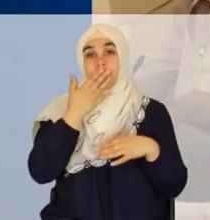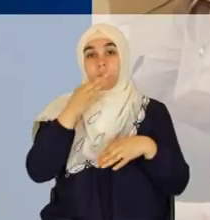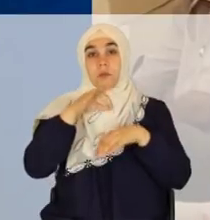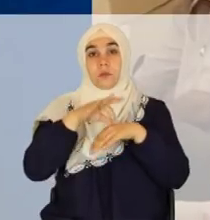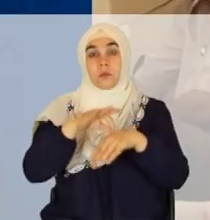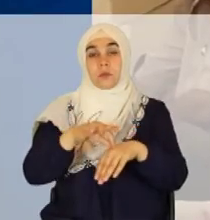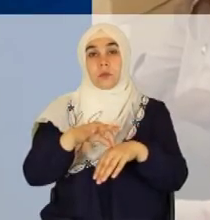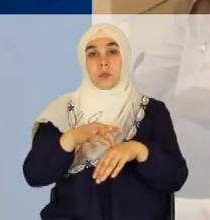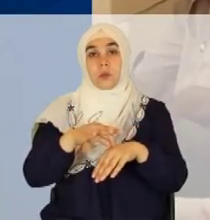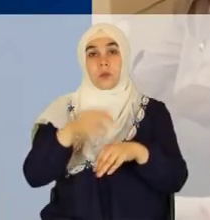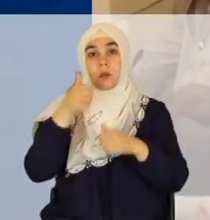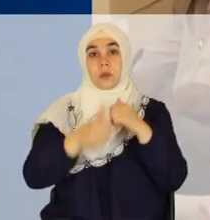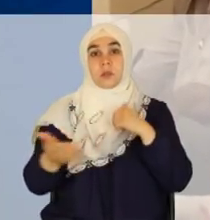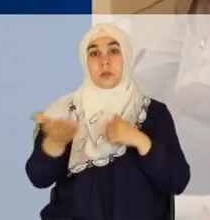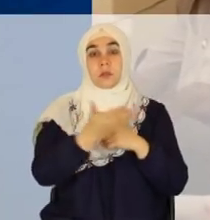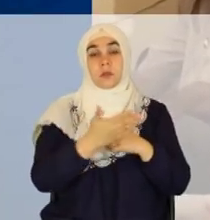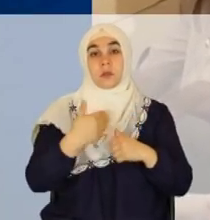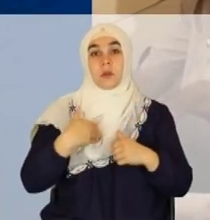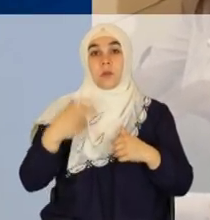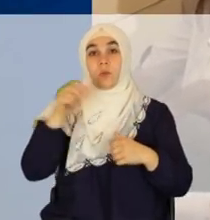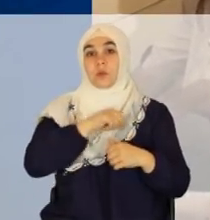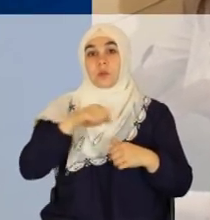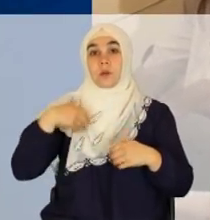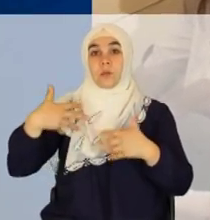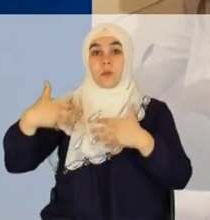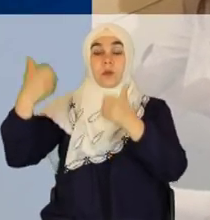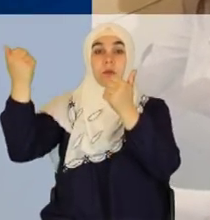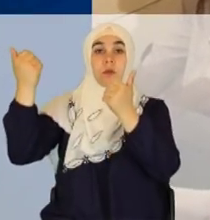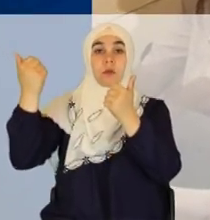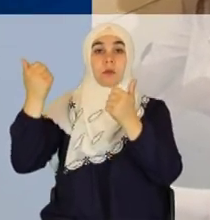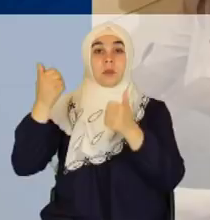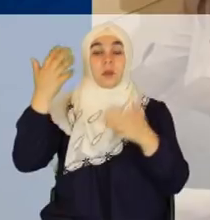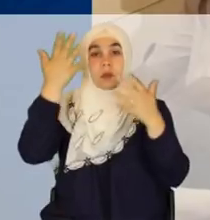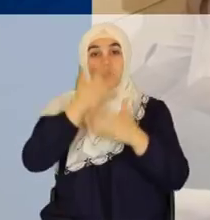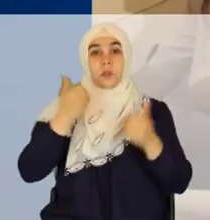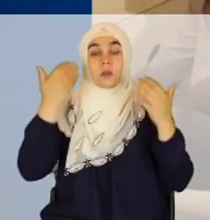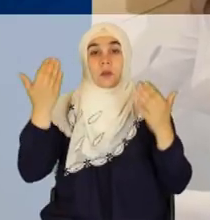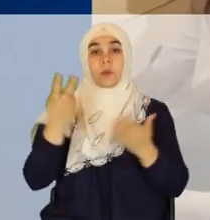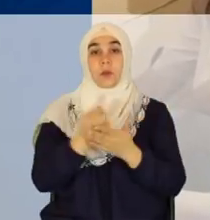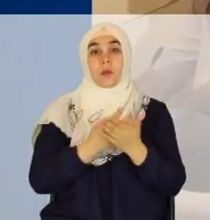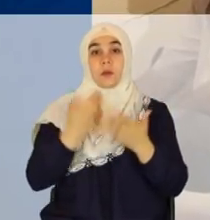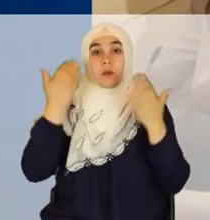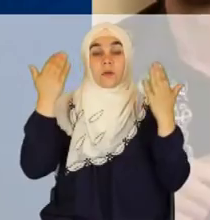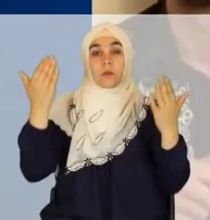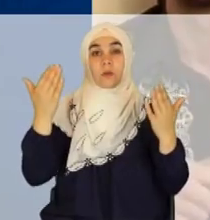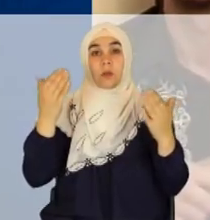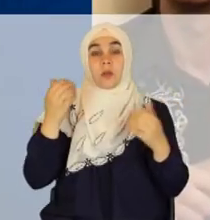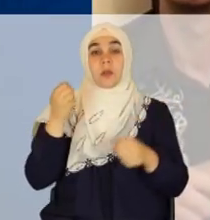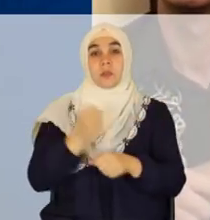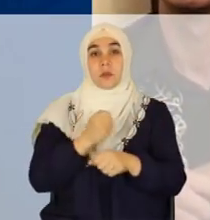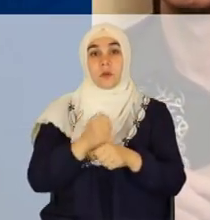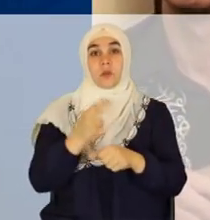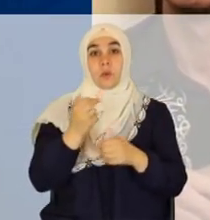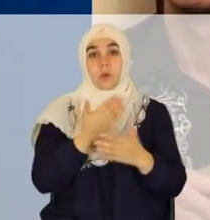rozesini tutup otkızıyetlerimizde kabul eylesin. Bu keseleri bedar olup kılıyorken